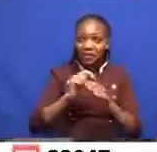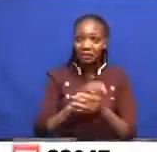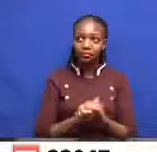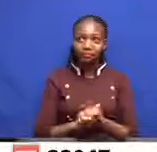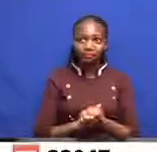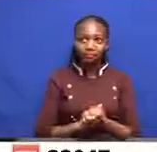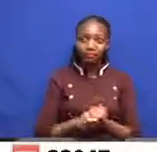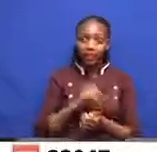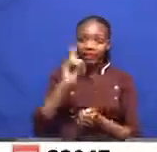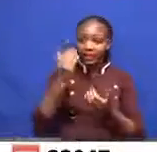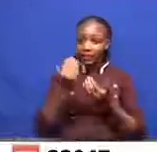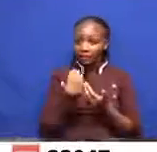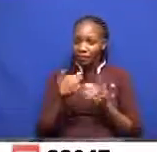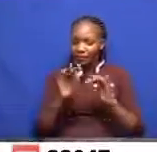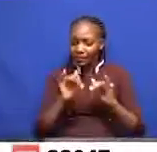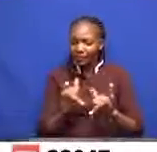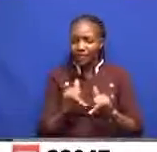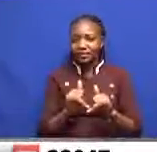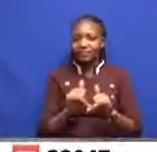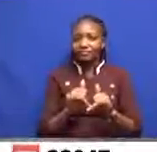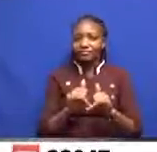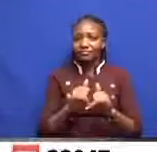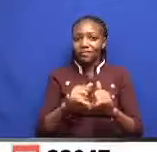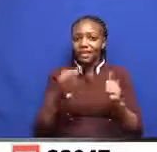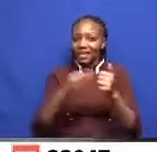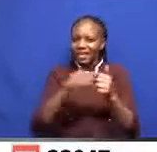8, bado aliokolewa akiwa hai.